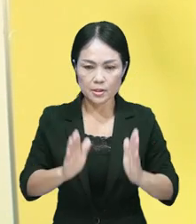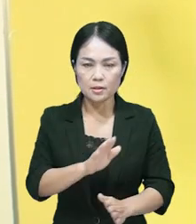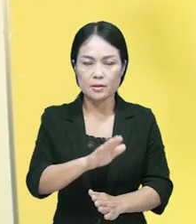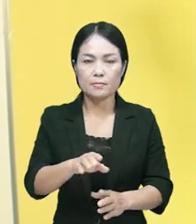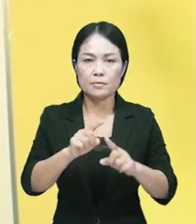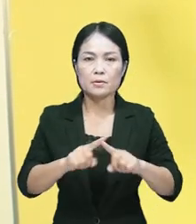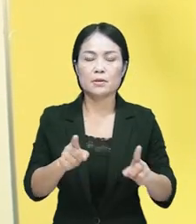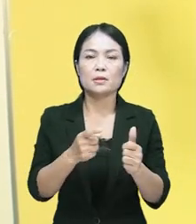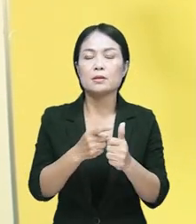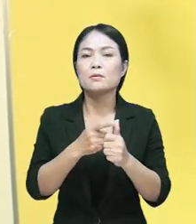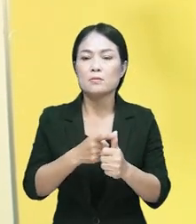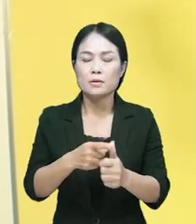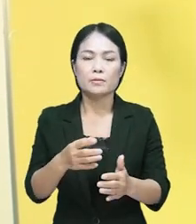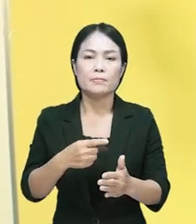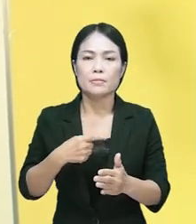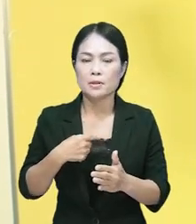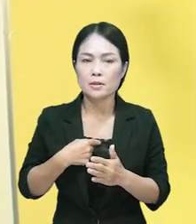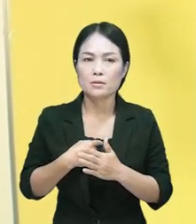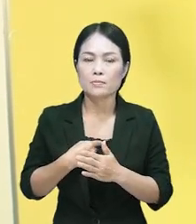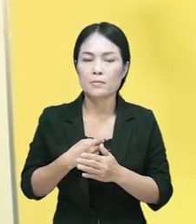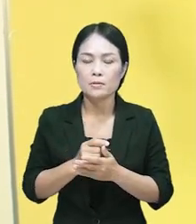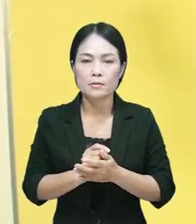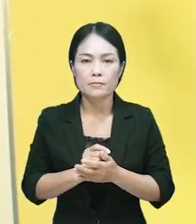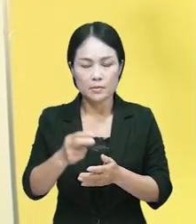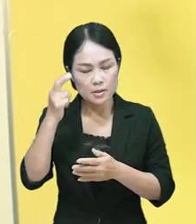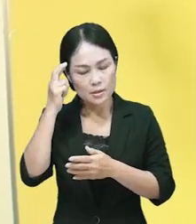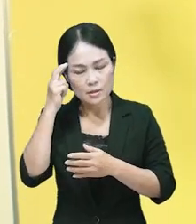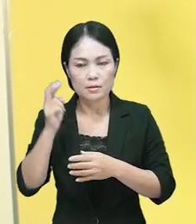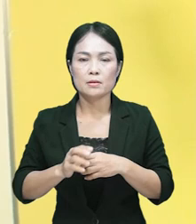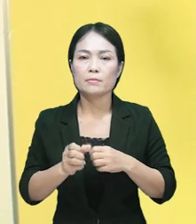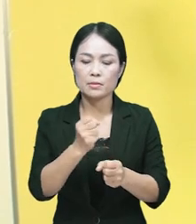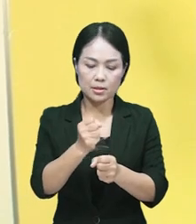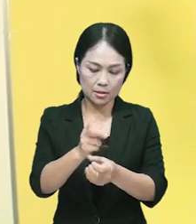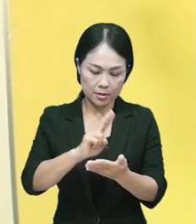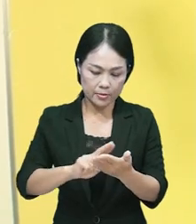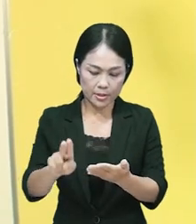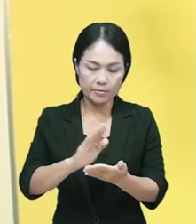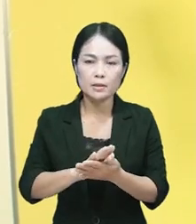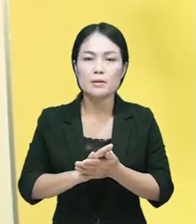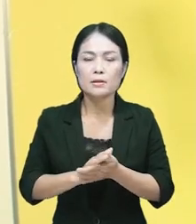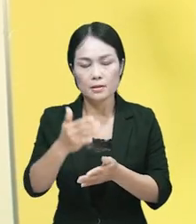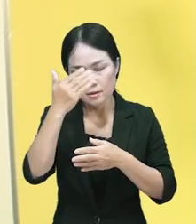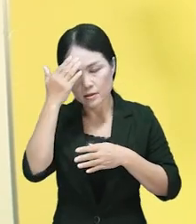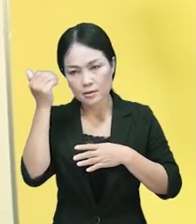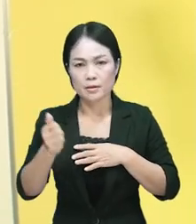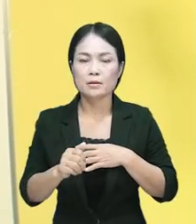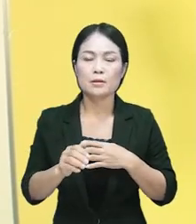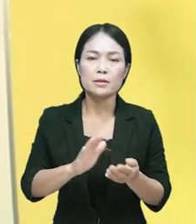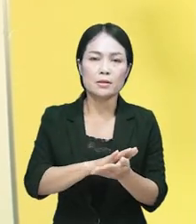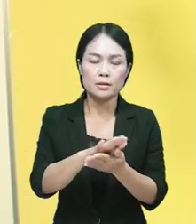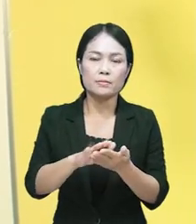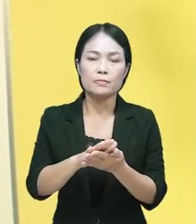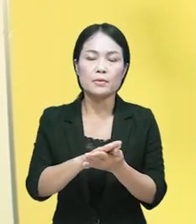ក៏ប៉ុន្តែមុននឹងបង្រៀនអ្នកគ្រូសូមរំលឹកកូនអំពីការធ្វើអនាម័យណាកូនណាចាកុំភ្លេចលាងសម្អាត